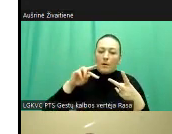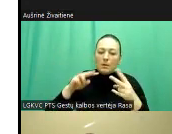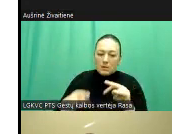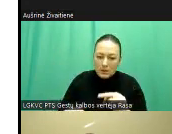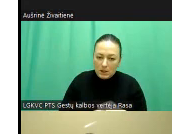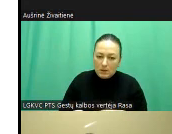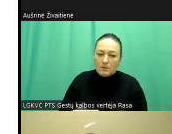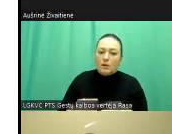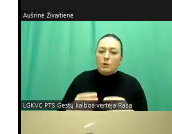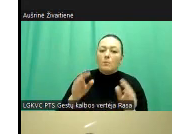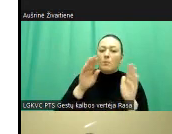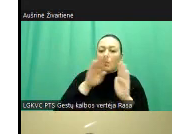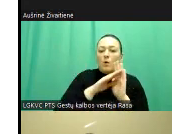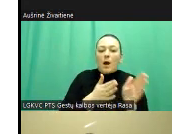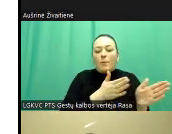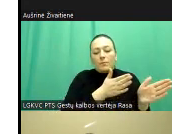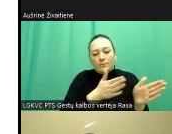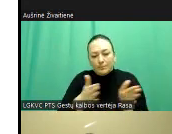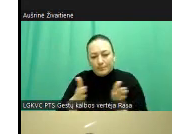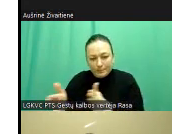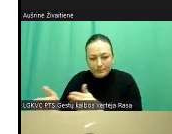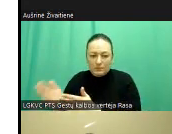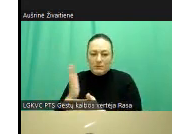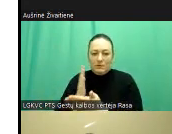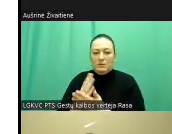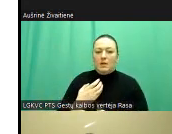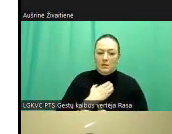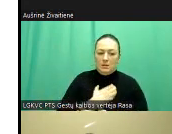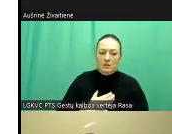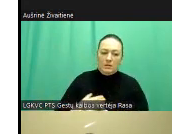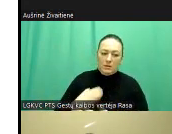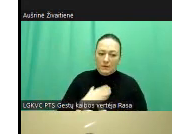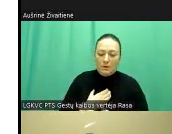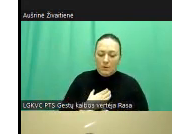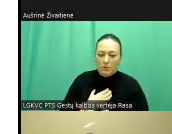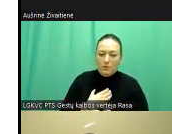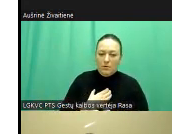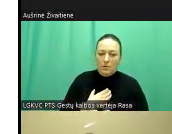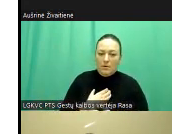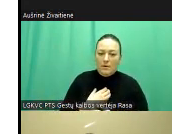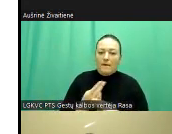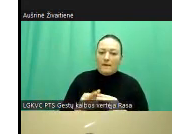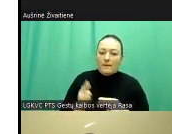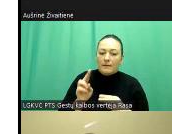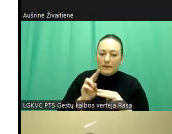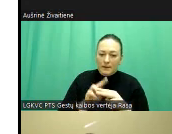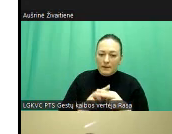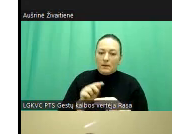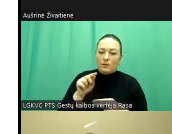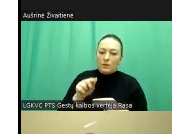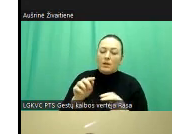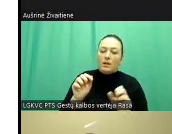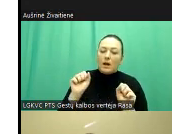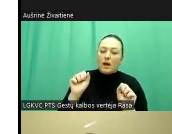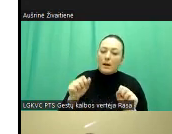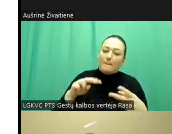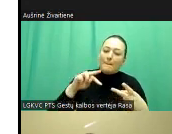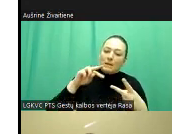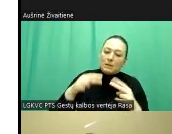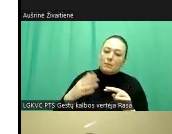programų nuoseklumas yra kertinis, kaip sakant, veiksnys dėl to, ar reforma